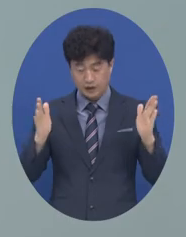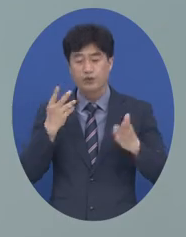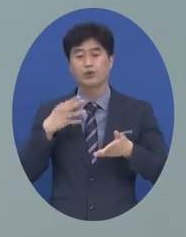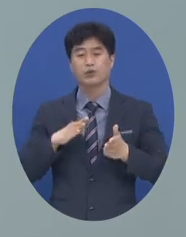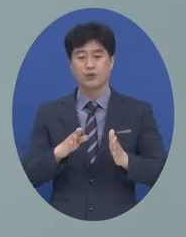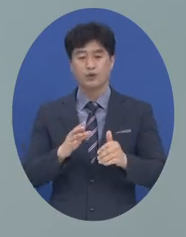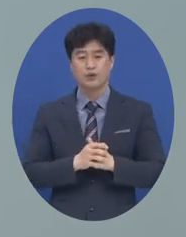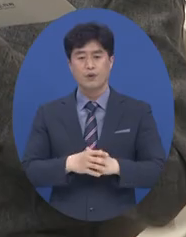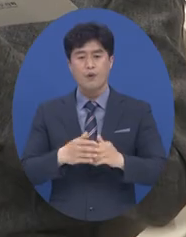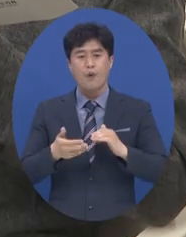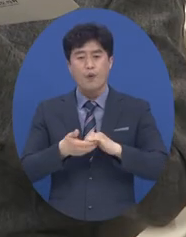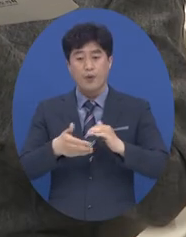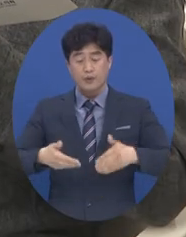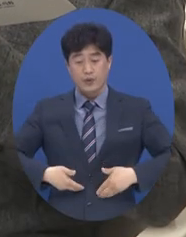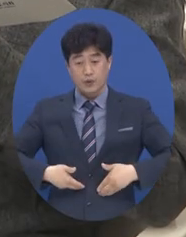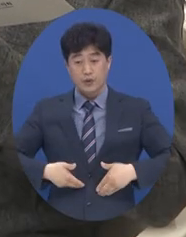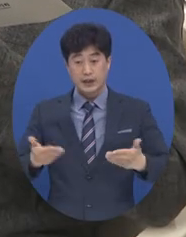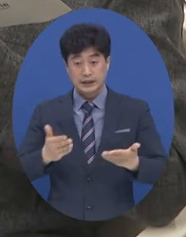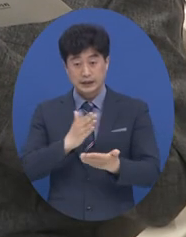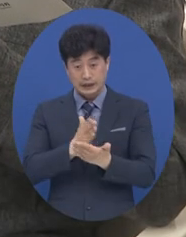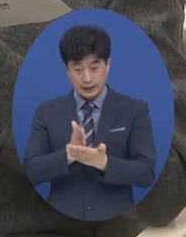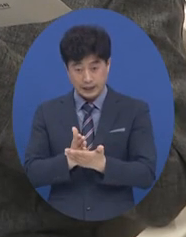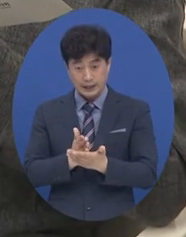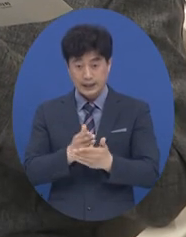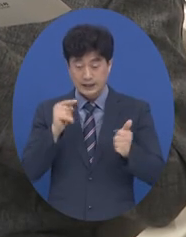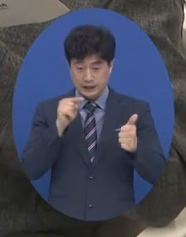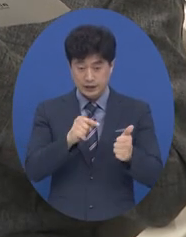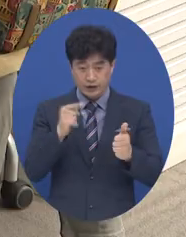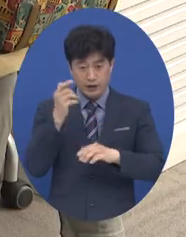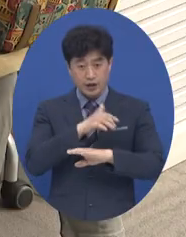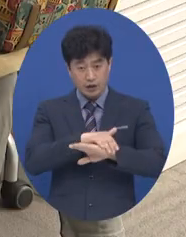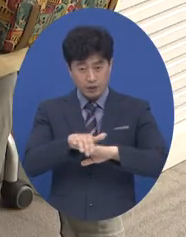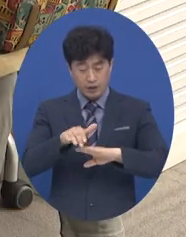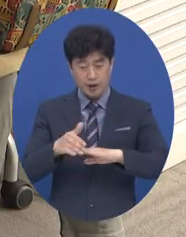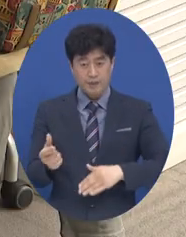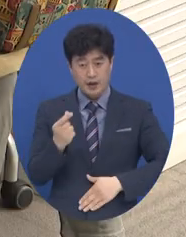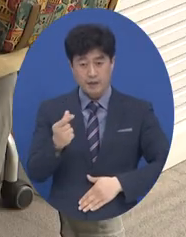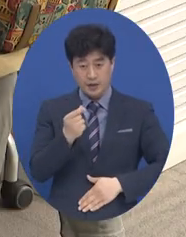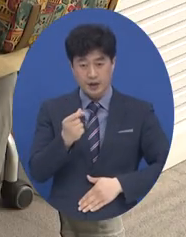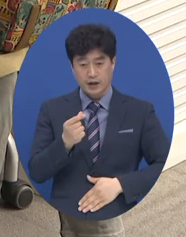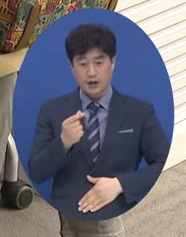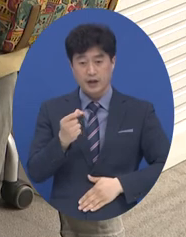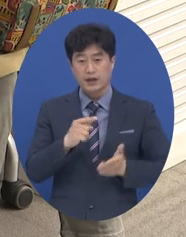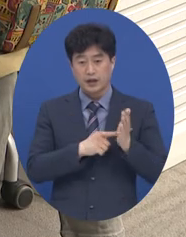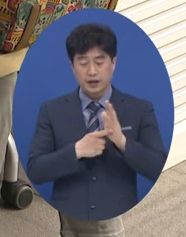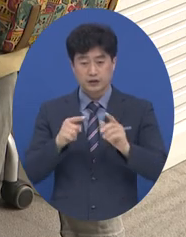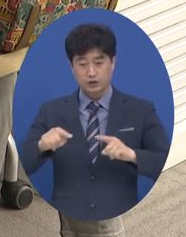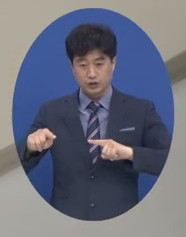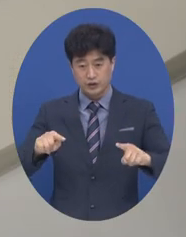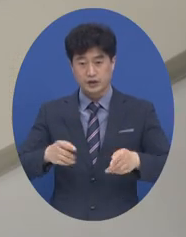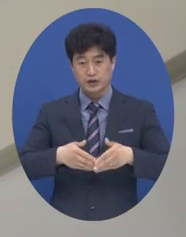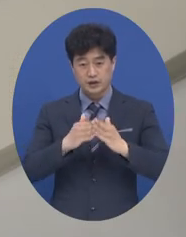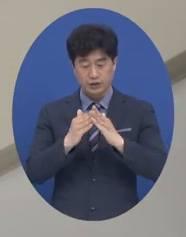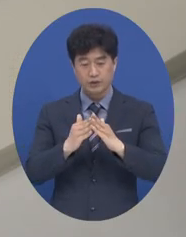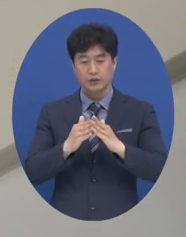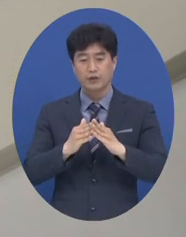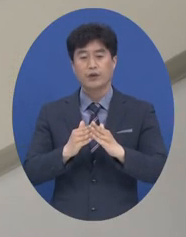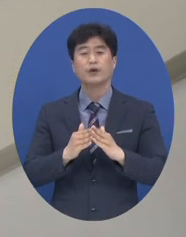경기도. 필수 업종 지정 범위와 지원 계획 등 속도감 있게 가시적인 정책을